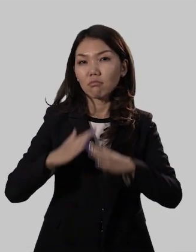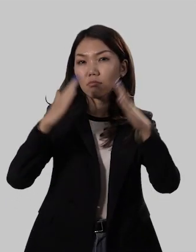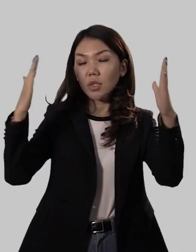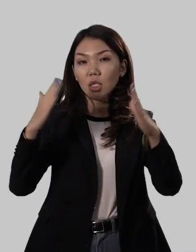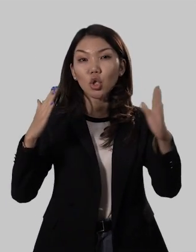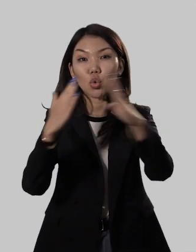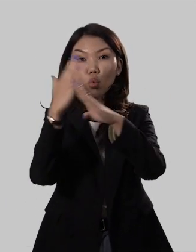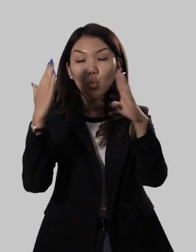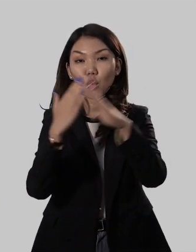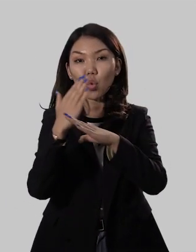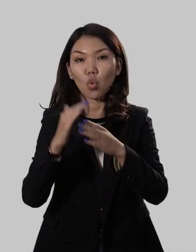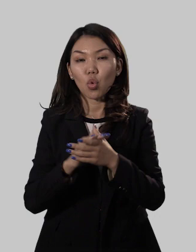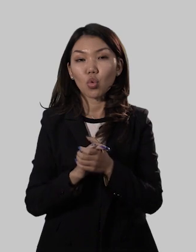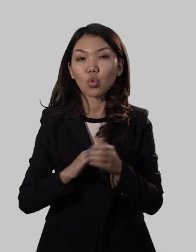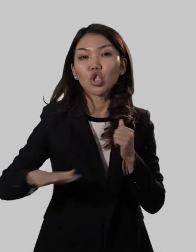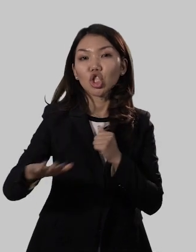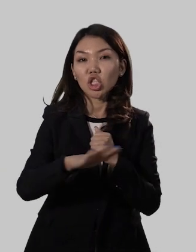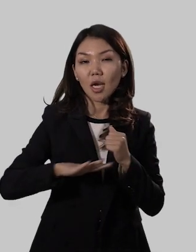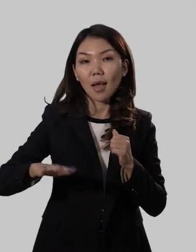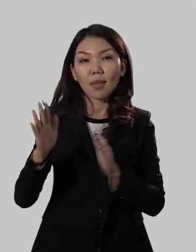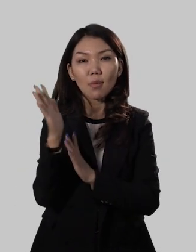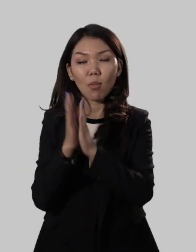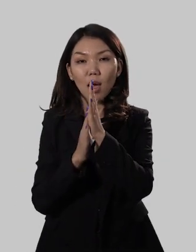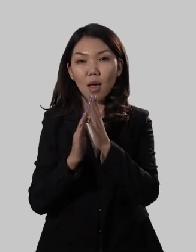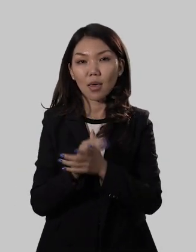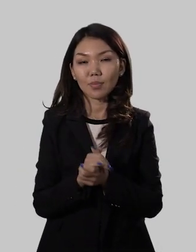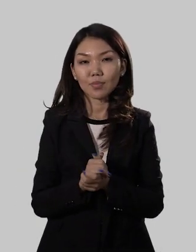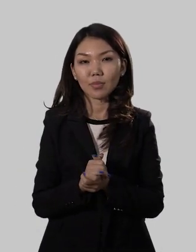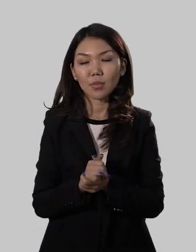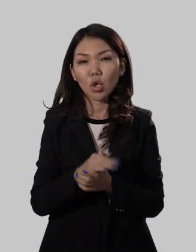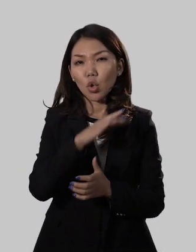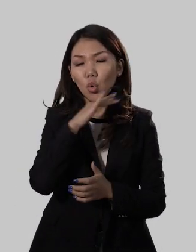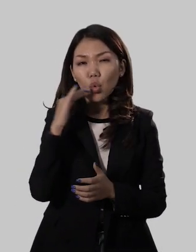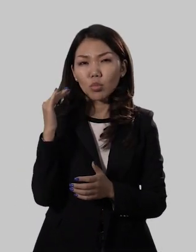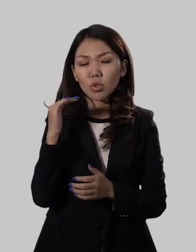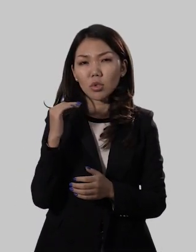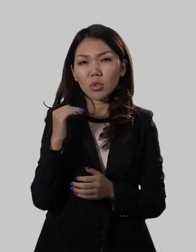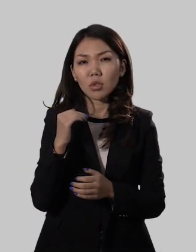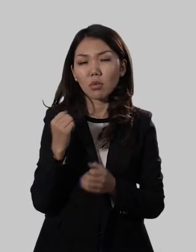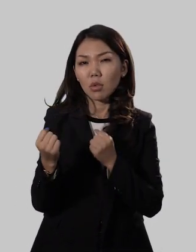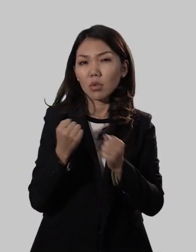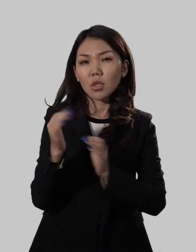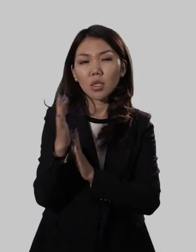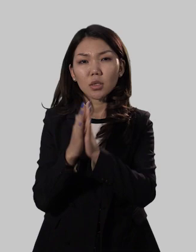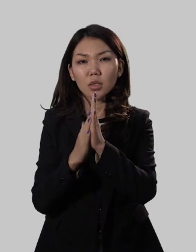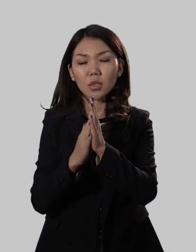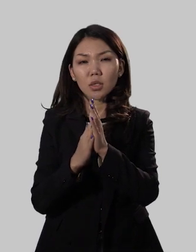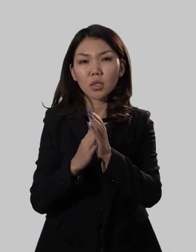Бийик туулуу шалба. Шалба көп жылдык калың чөптүү нымдуу жер.